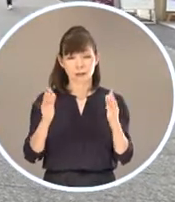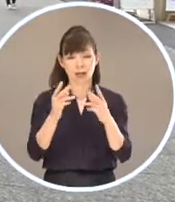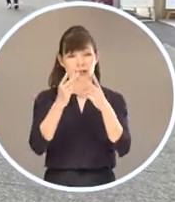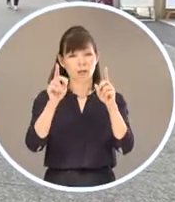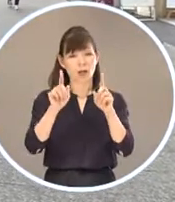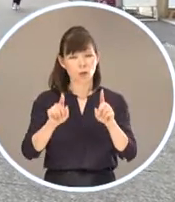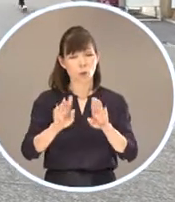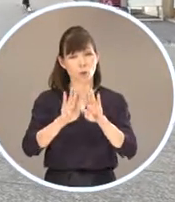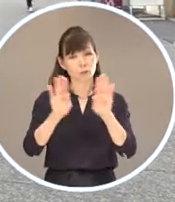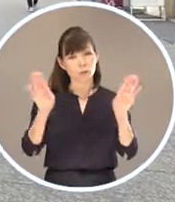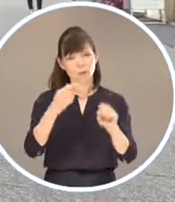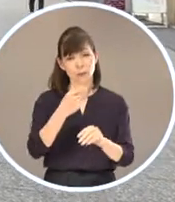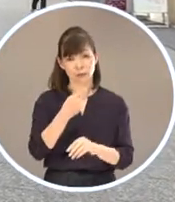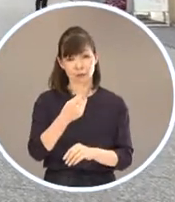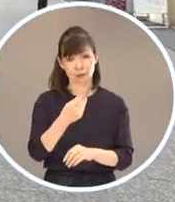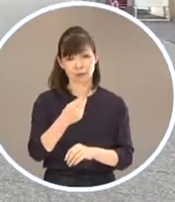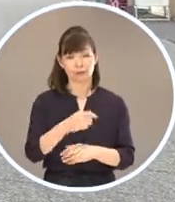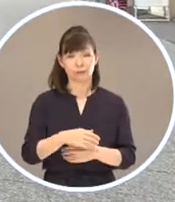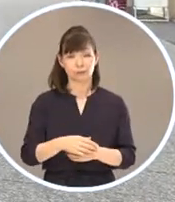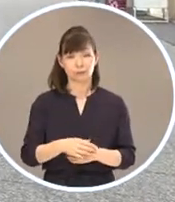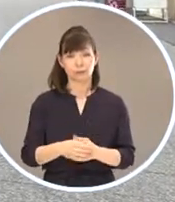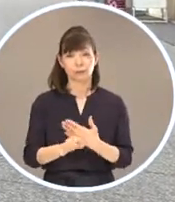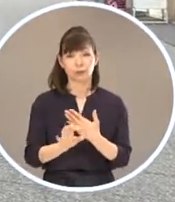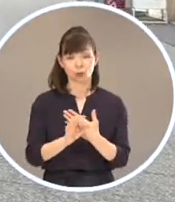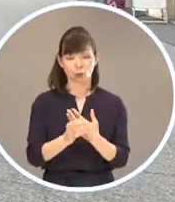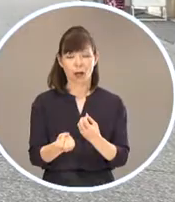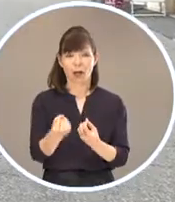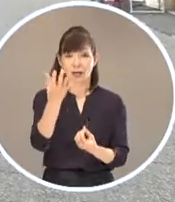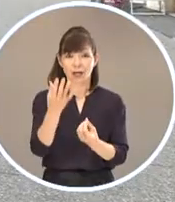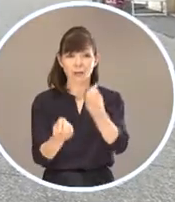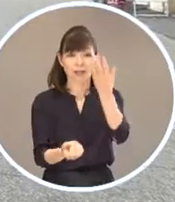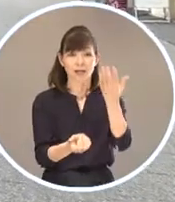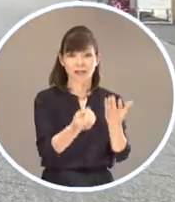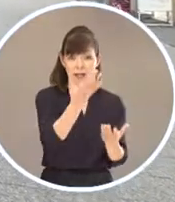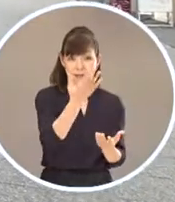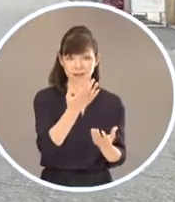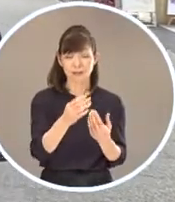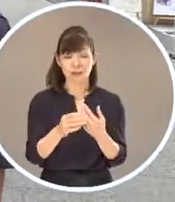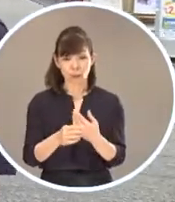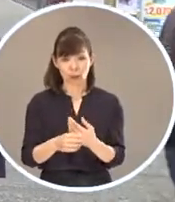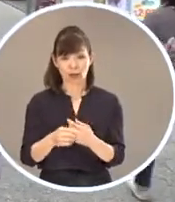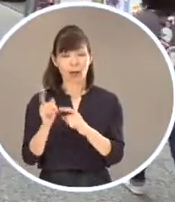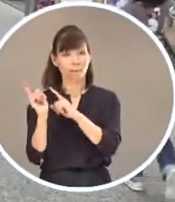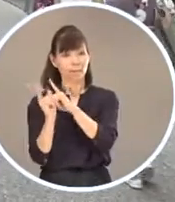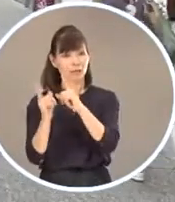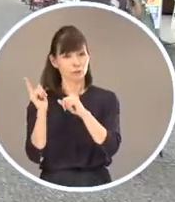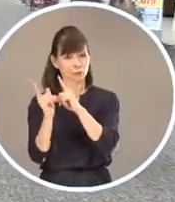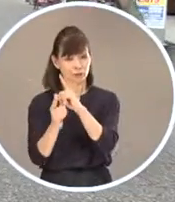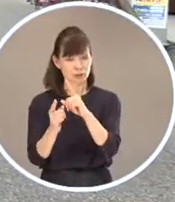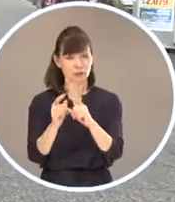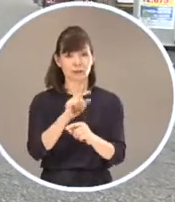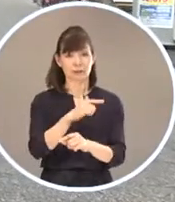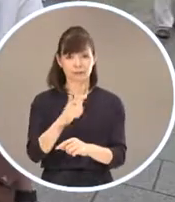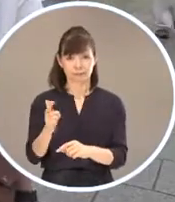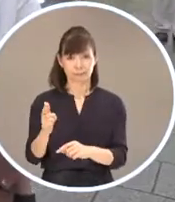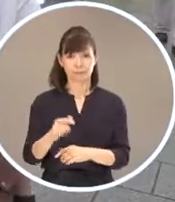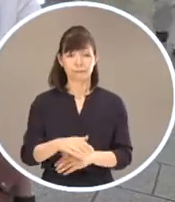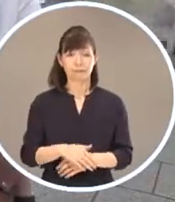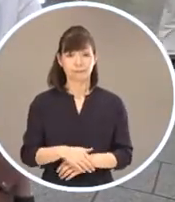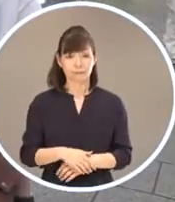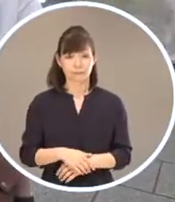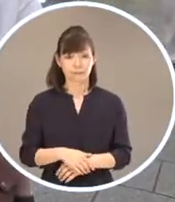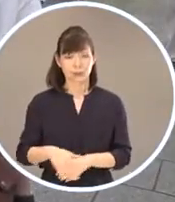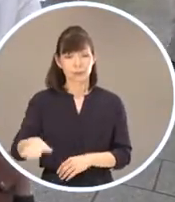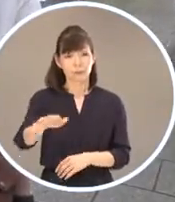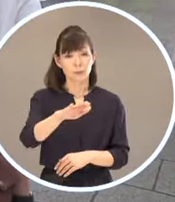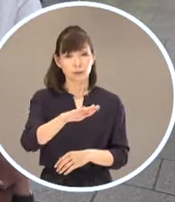うといいかなと思います。花火大会とか、祭りとかですかね。 まあ、